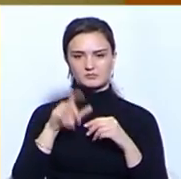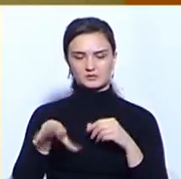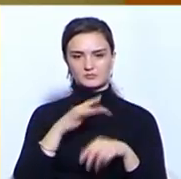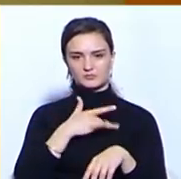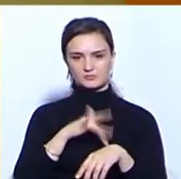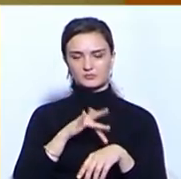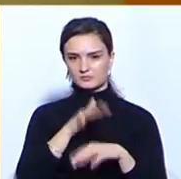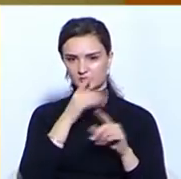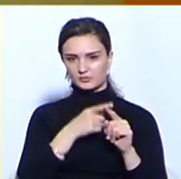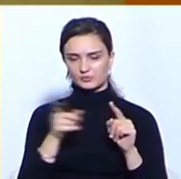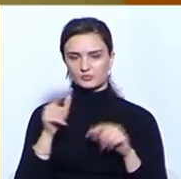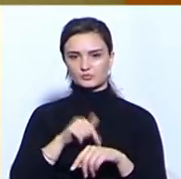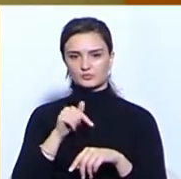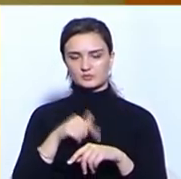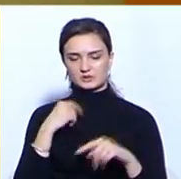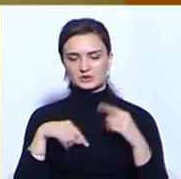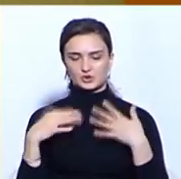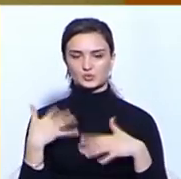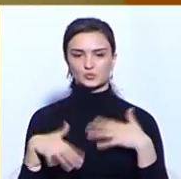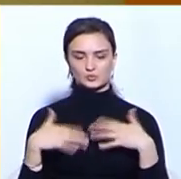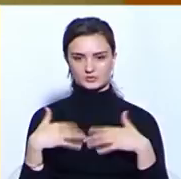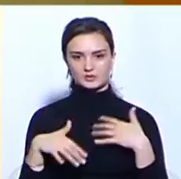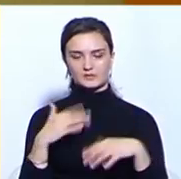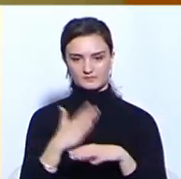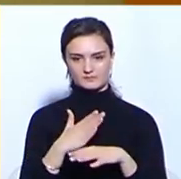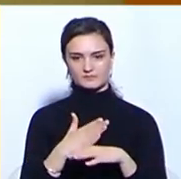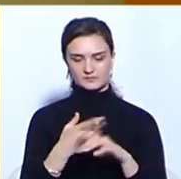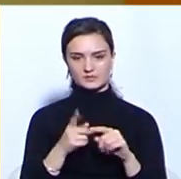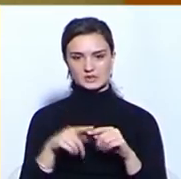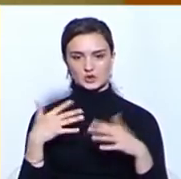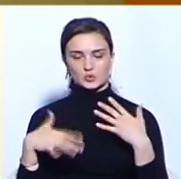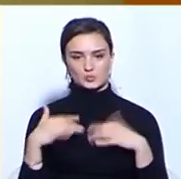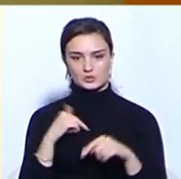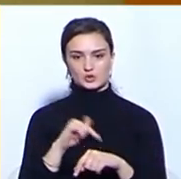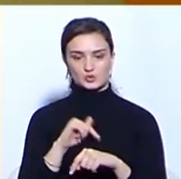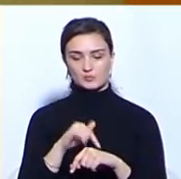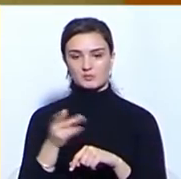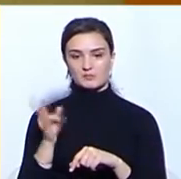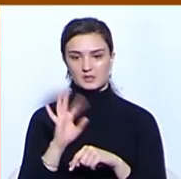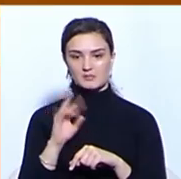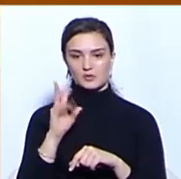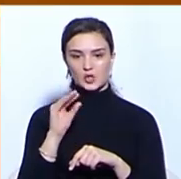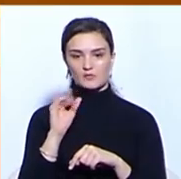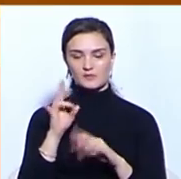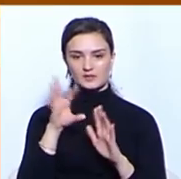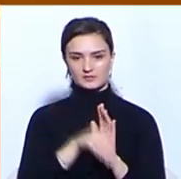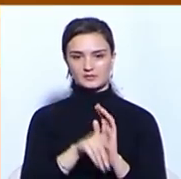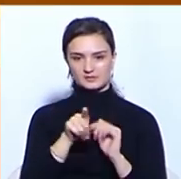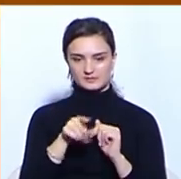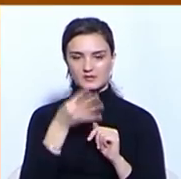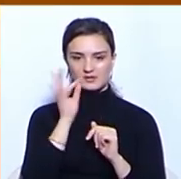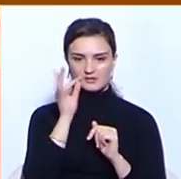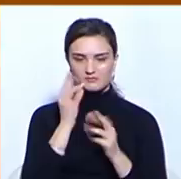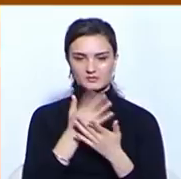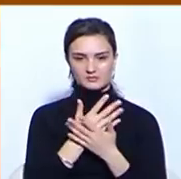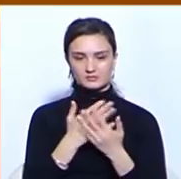ადამიანები პერიოდულად გრძნობენ სისუსტის განცდა და ეუფლებათ მათ და აი ამ სისუსტეს გრძნობენ, თუმცა კოფეინშემცველი პროდუქტებით